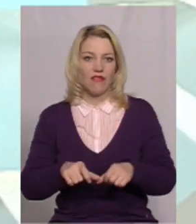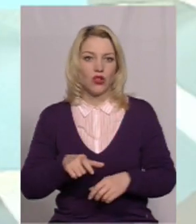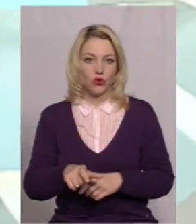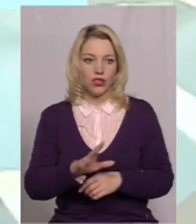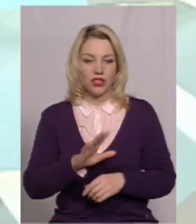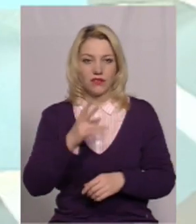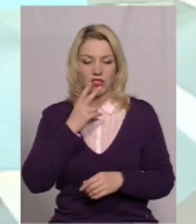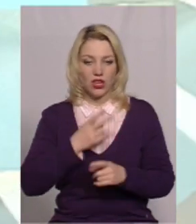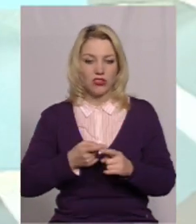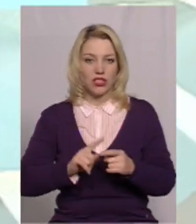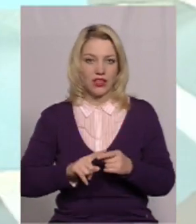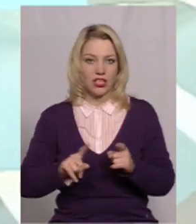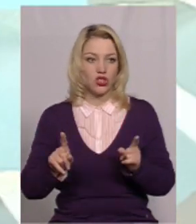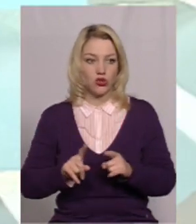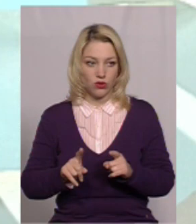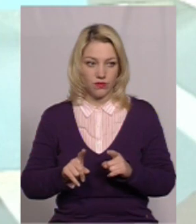Але зважаючи на те, що